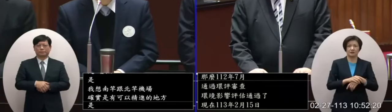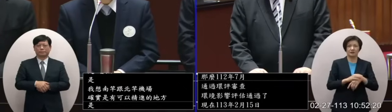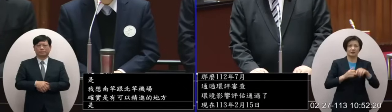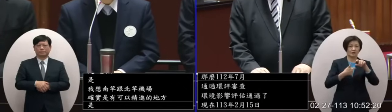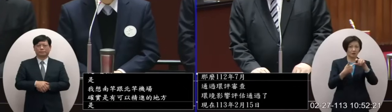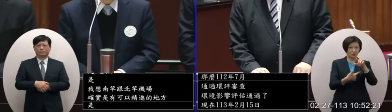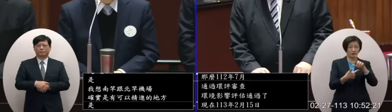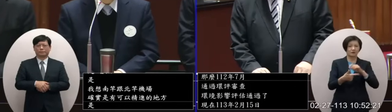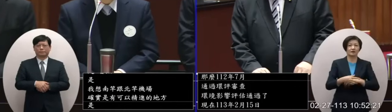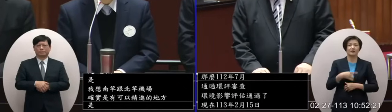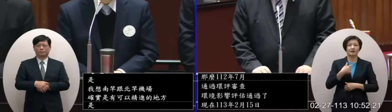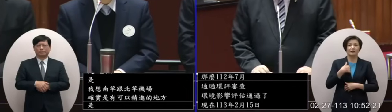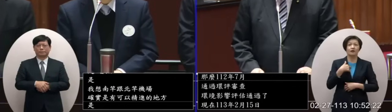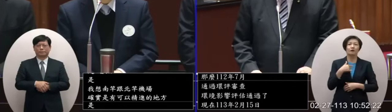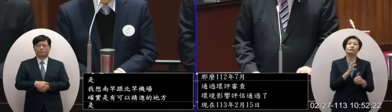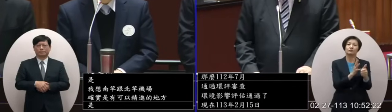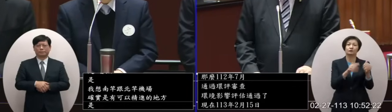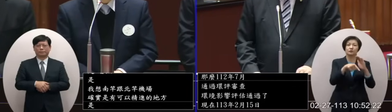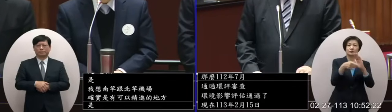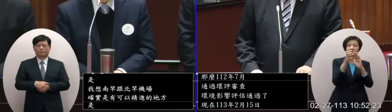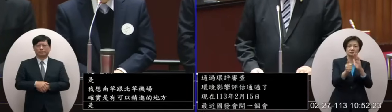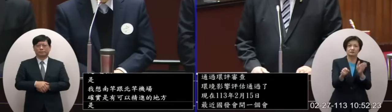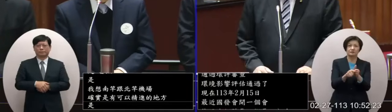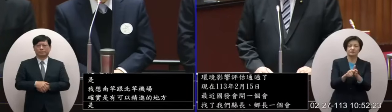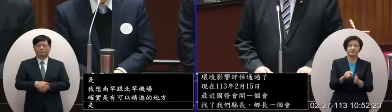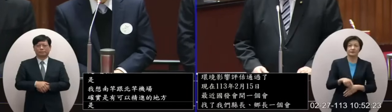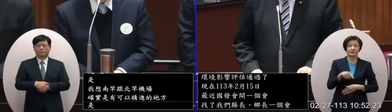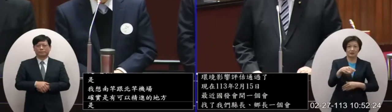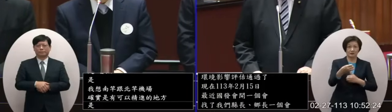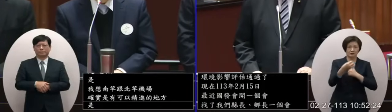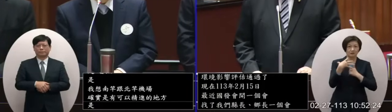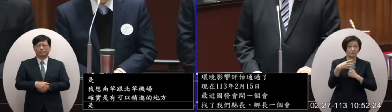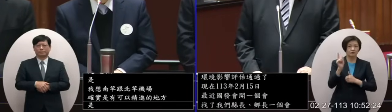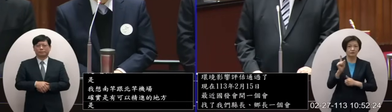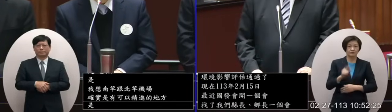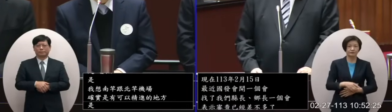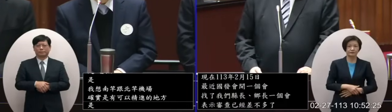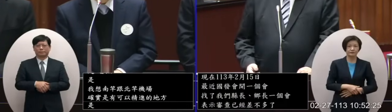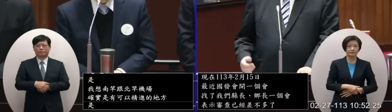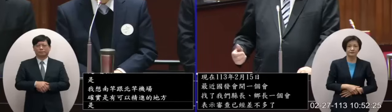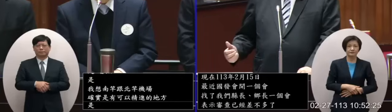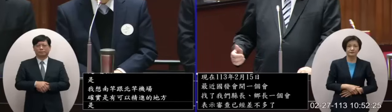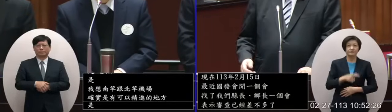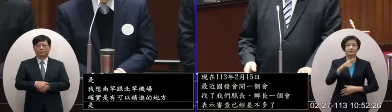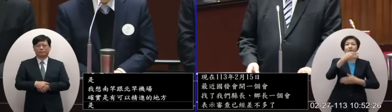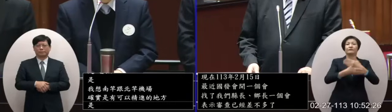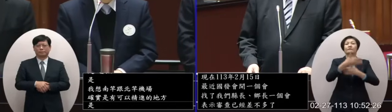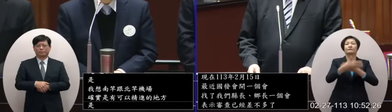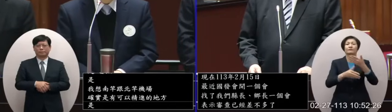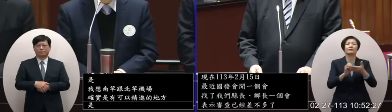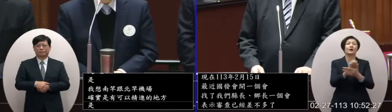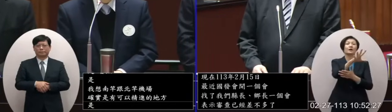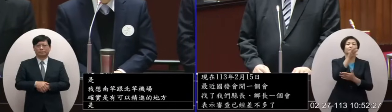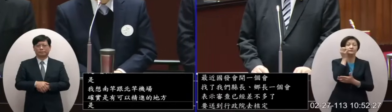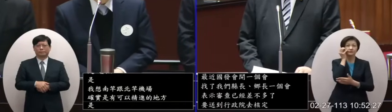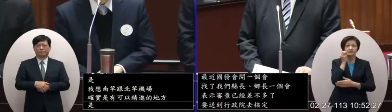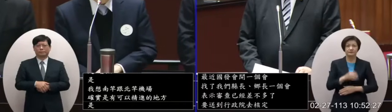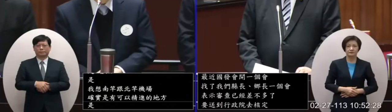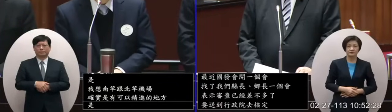10月6号，本席咨询院长的时候，院长怎么回答我？我放一遍影片给您看，好不